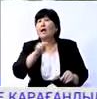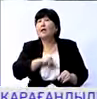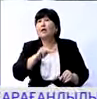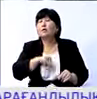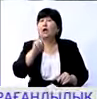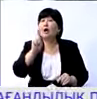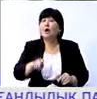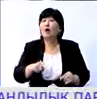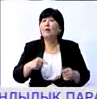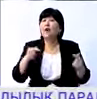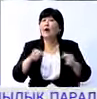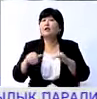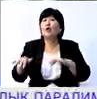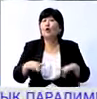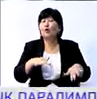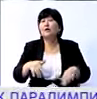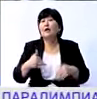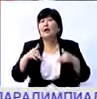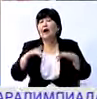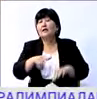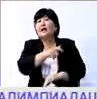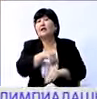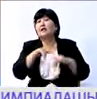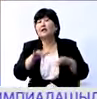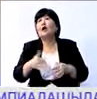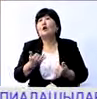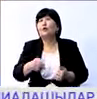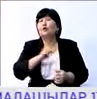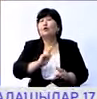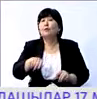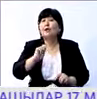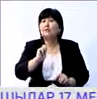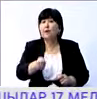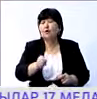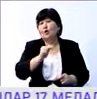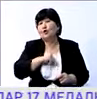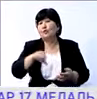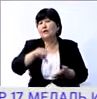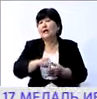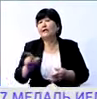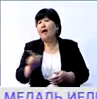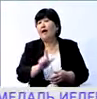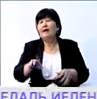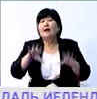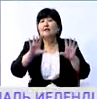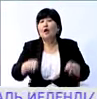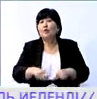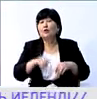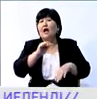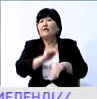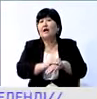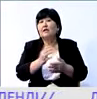қанауға қарсы күрес атты рейдтік шаралар ұйымдастырып келеді. Шара аясында жұмыс беруші мен жұмыскерлер арасындағы заң бұзушылық фактілерін